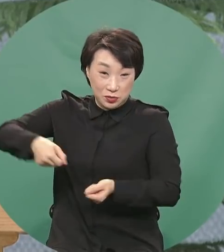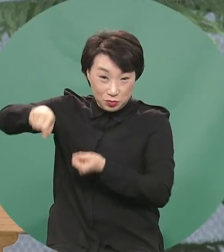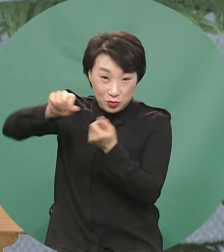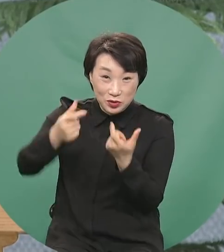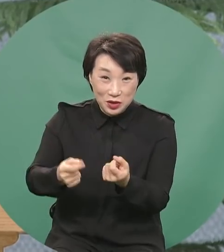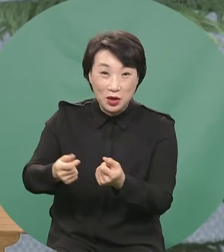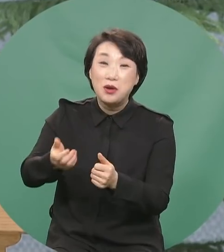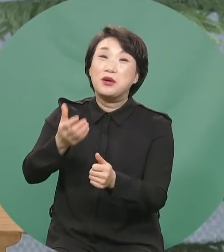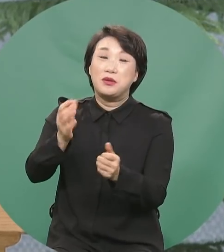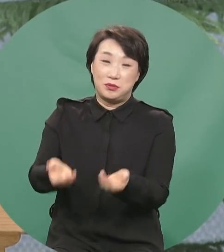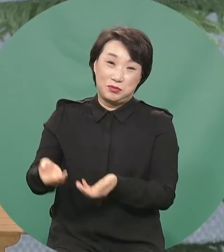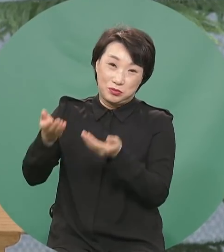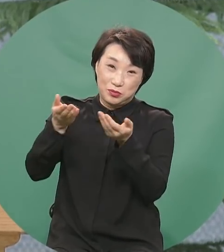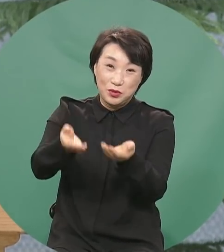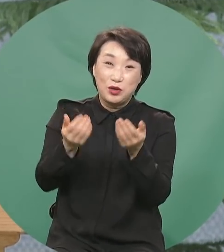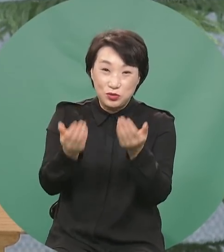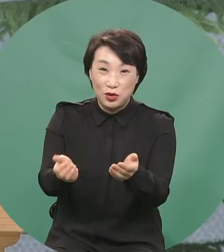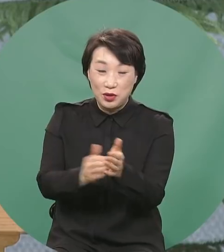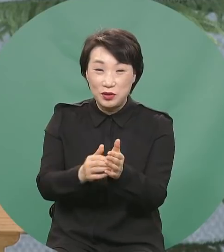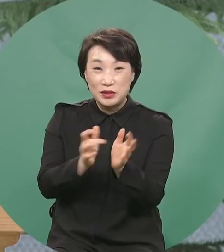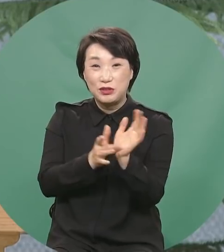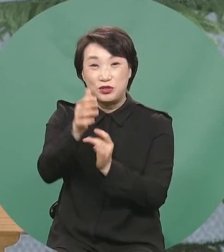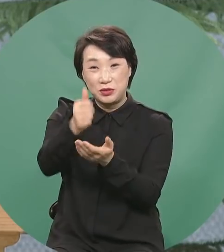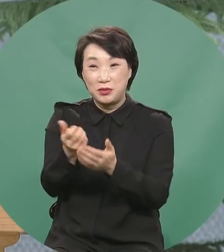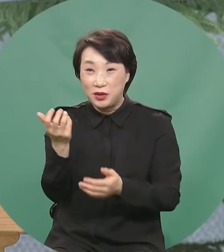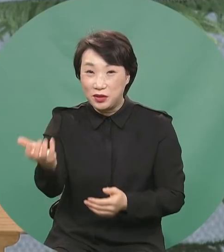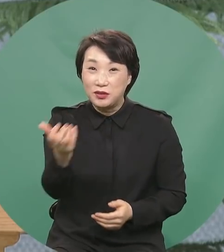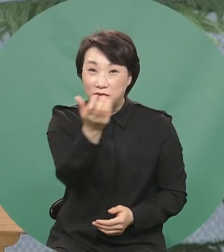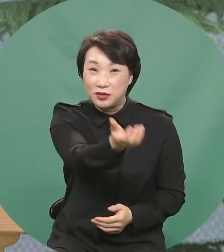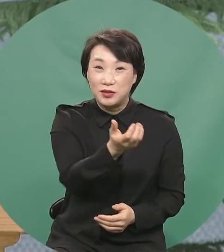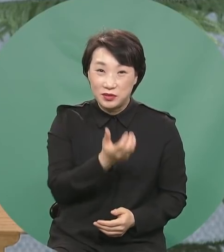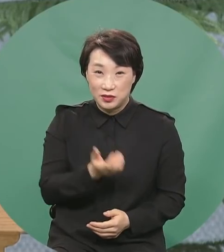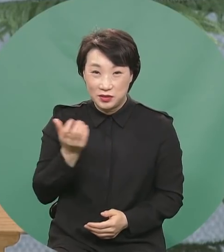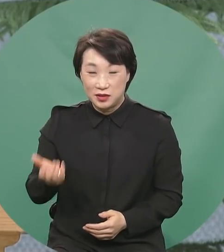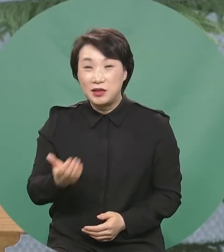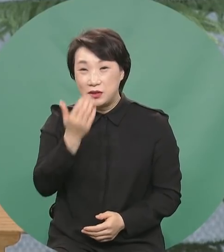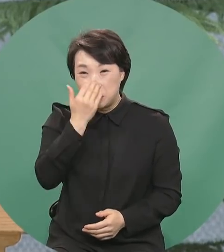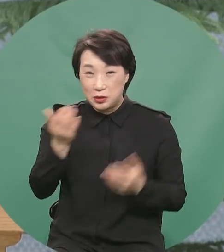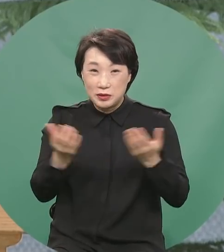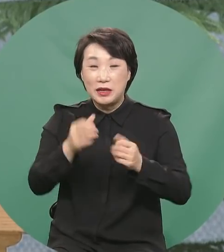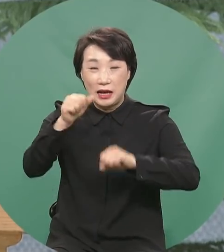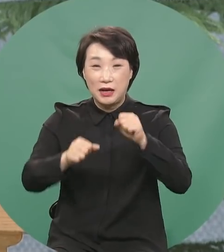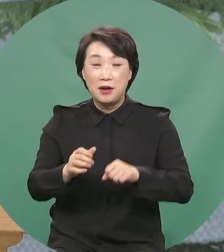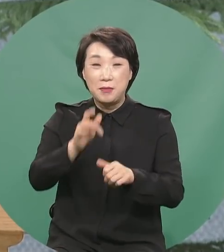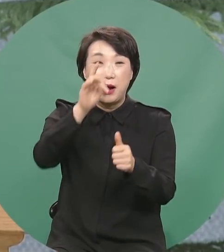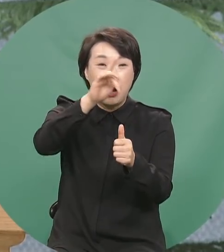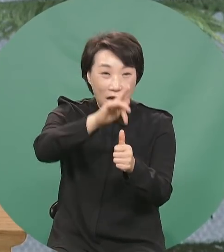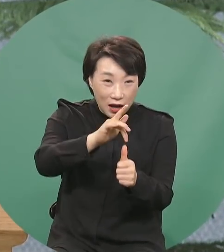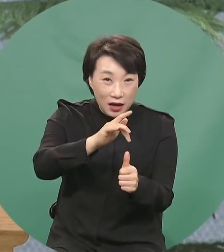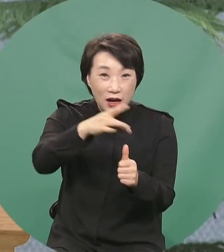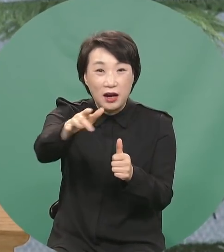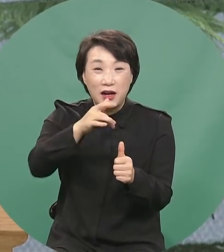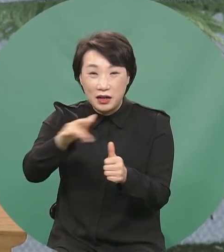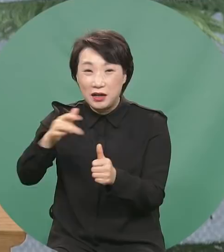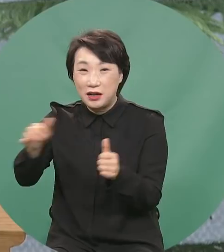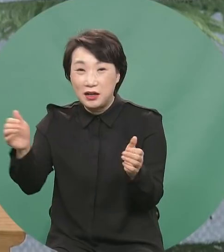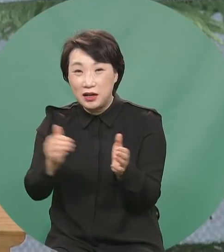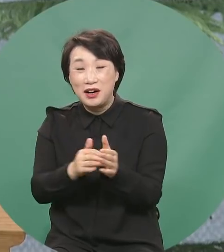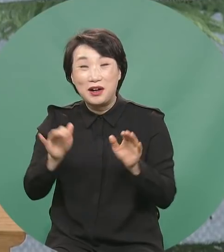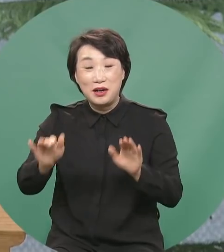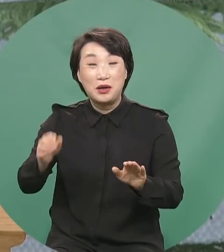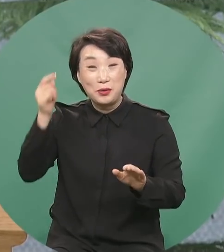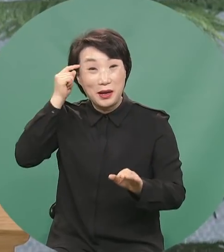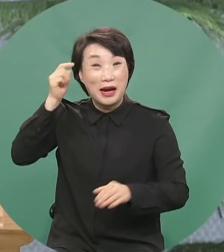저가 두루다니심에 착한 일을 하시고 마귀에게 눌린 자들을 다 고치시니 이는